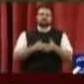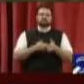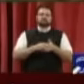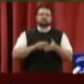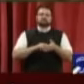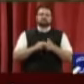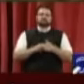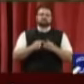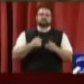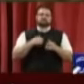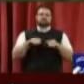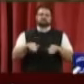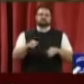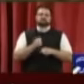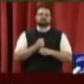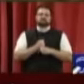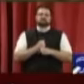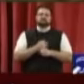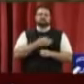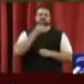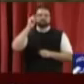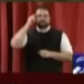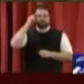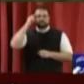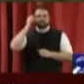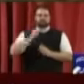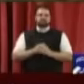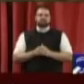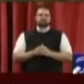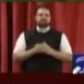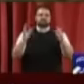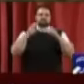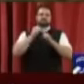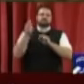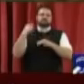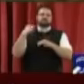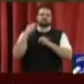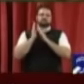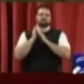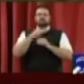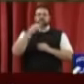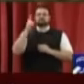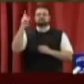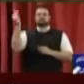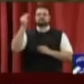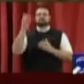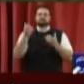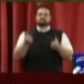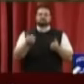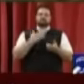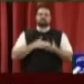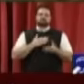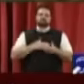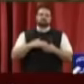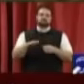citit într-o carte. Seara, înainte de culcare, îi spui... Eu așa am citit. Seara, înainte de culcare, îi spui lui Dumnezeu ce vrei să se împlinească. Și